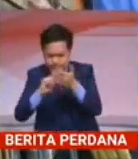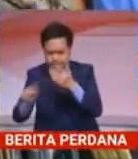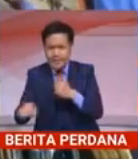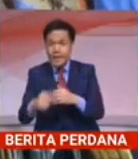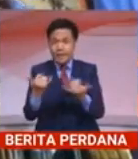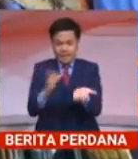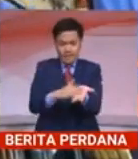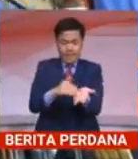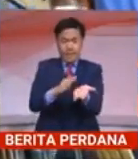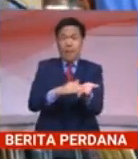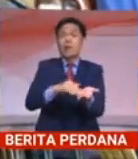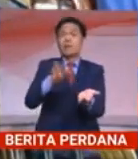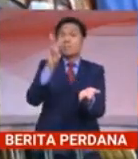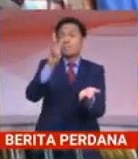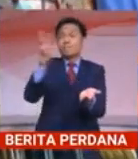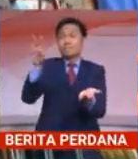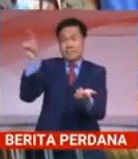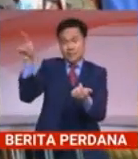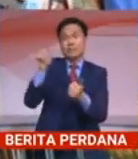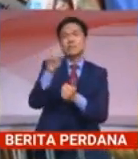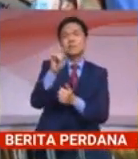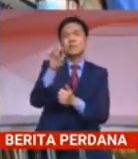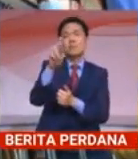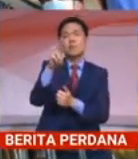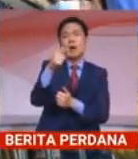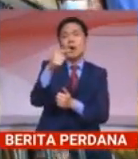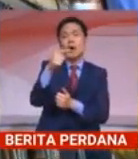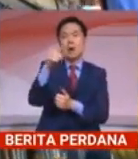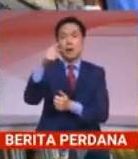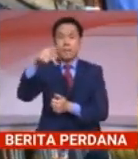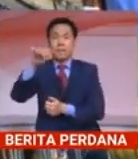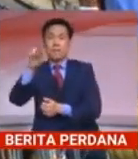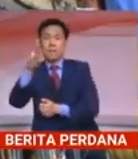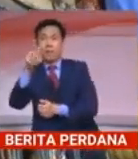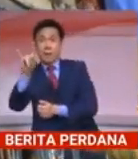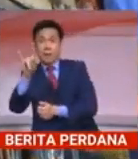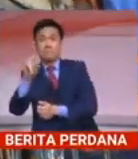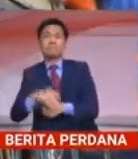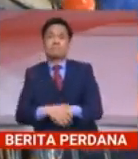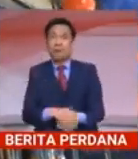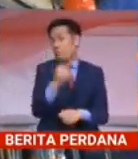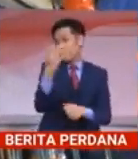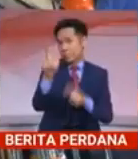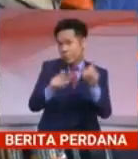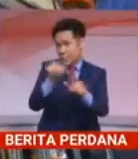judi dalam talian di sekitar seberang Perai Utara. 15 individu ditahan.